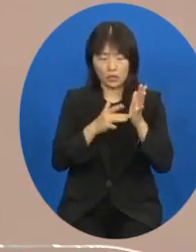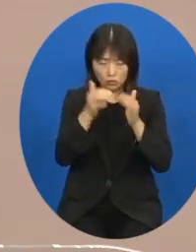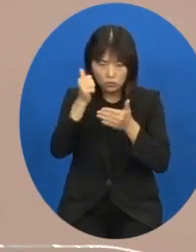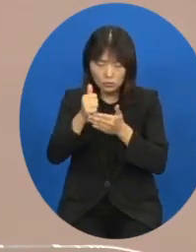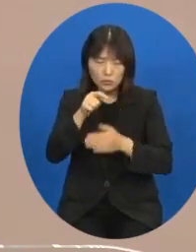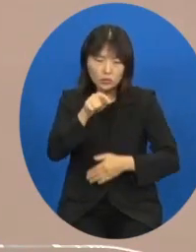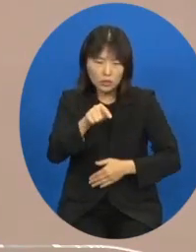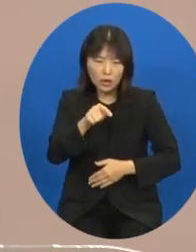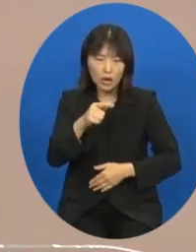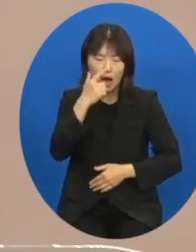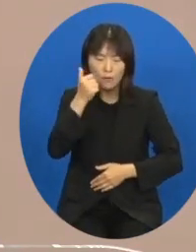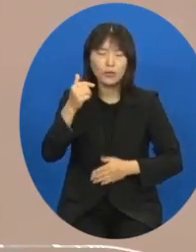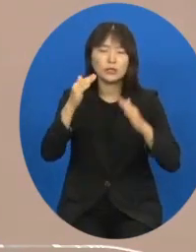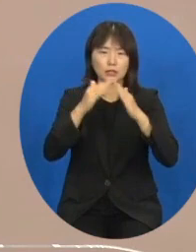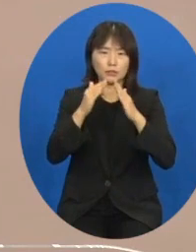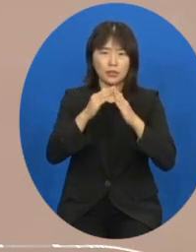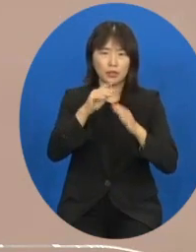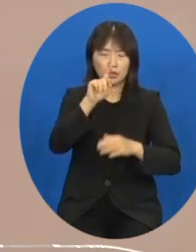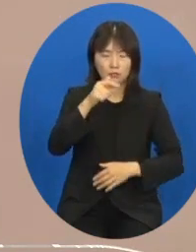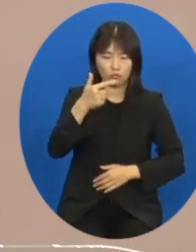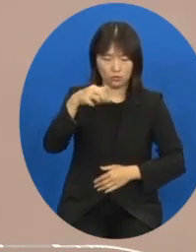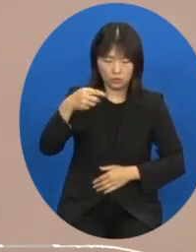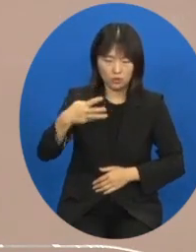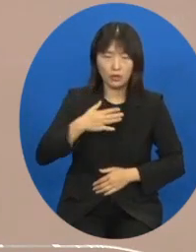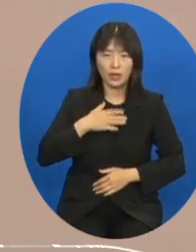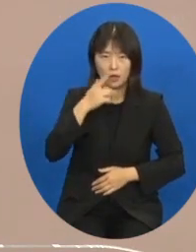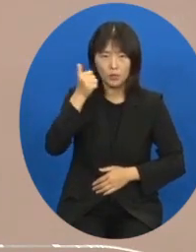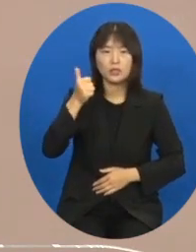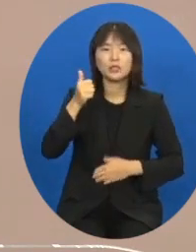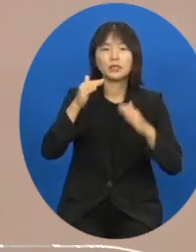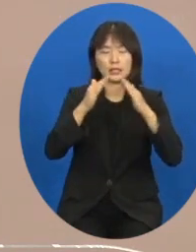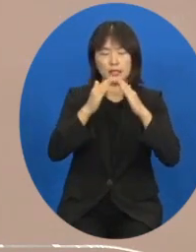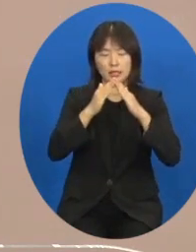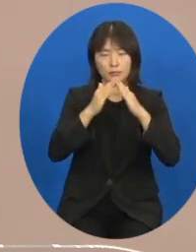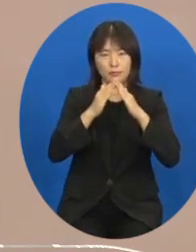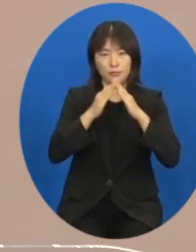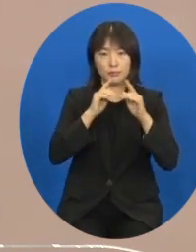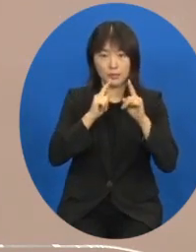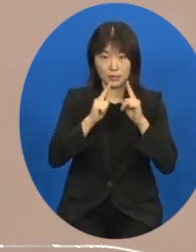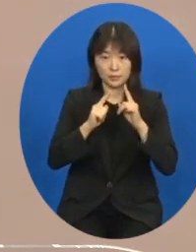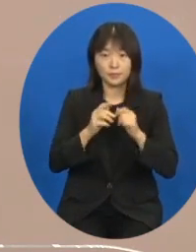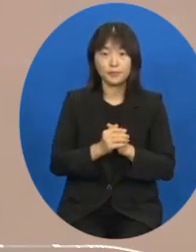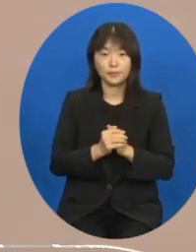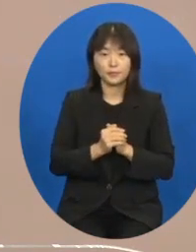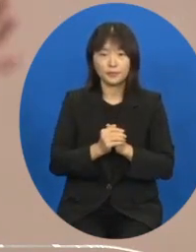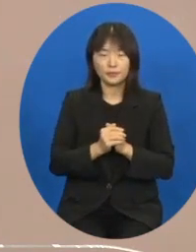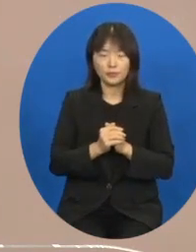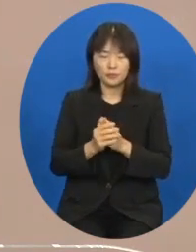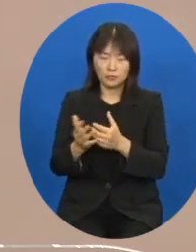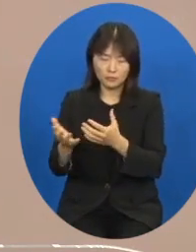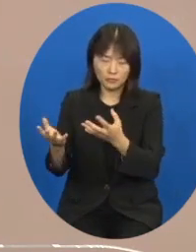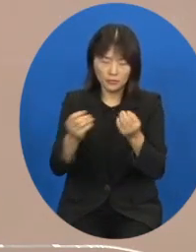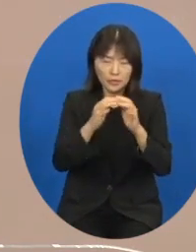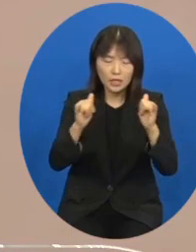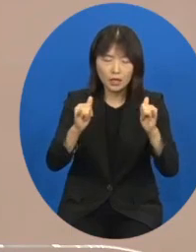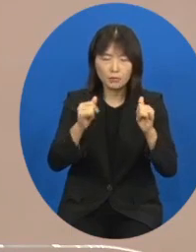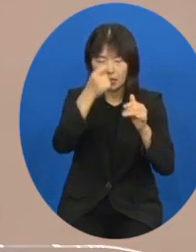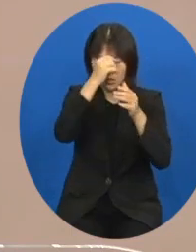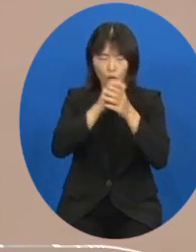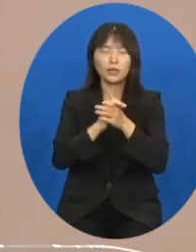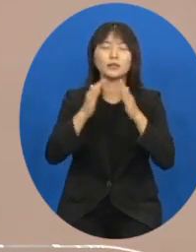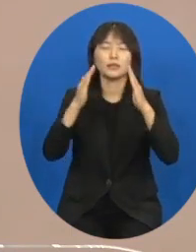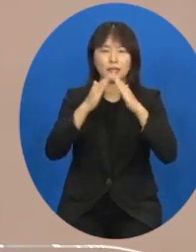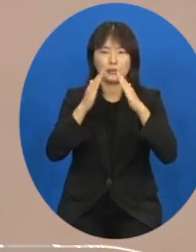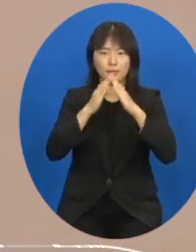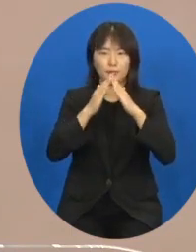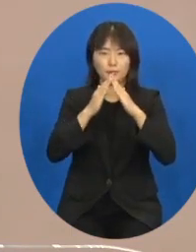아버지 집이라, 16절에 내 아버지의 집이라 그렇게 말씀을 하시고 만민이 기도하는 집이라